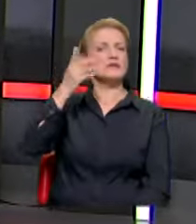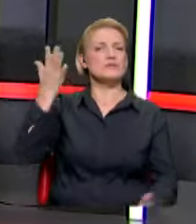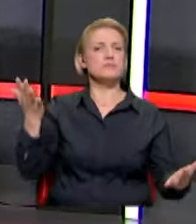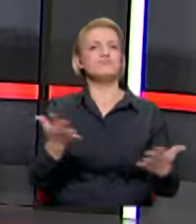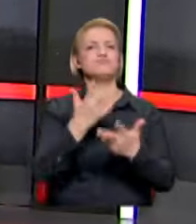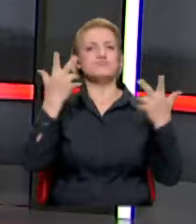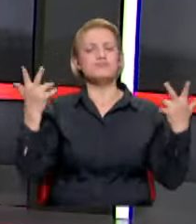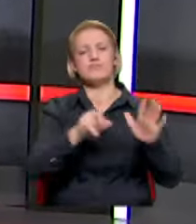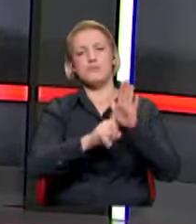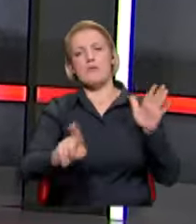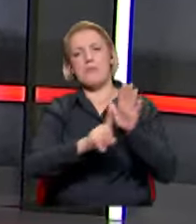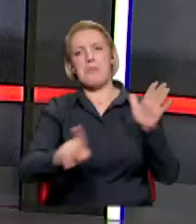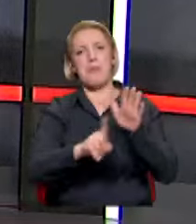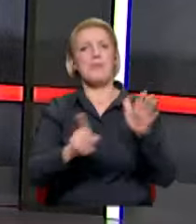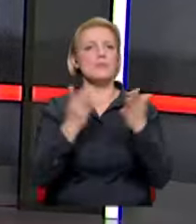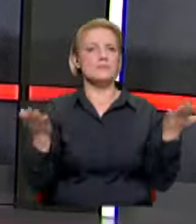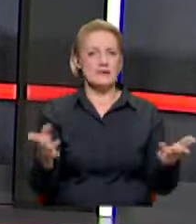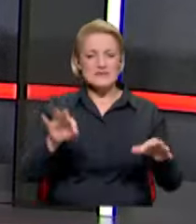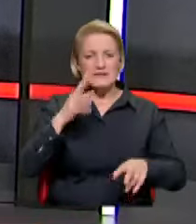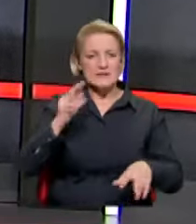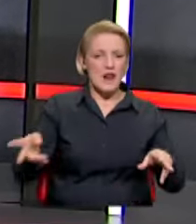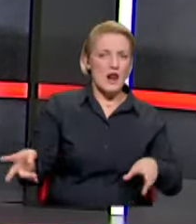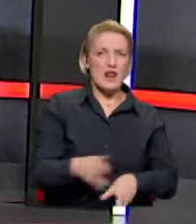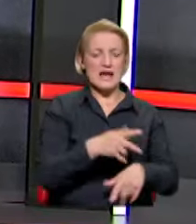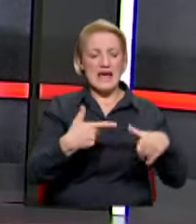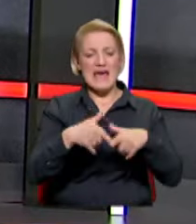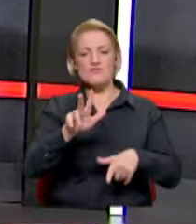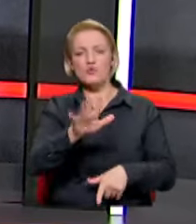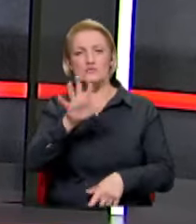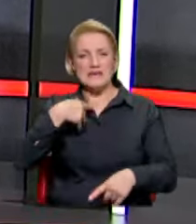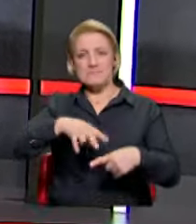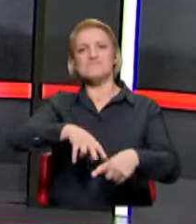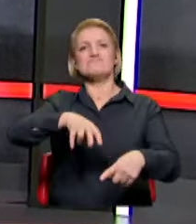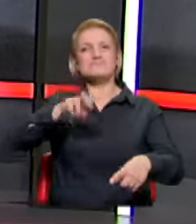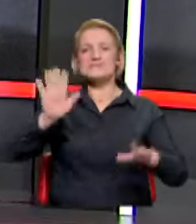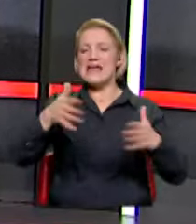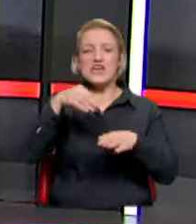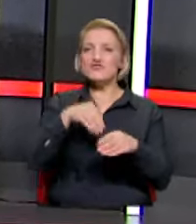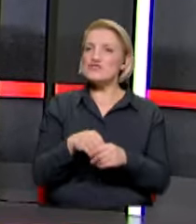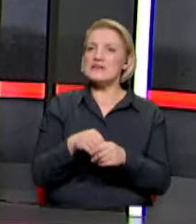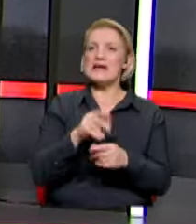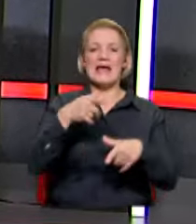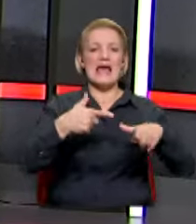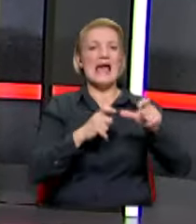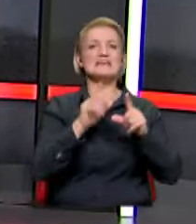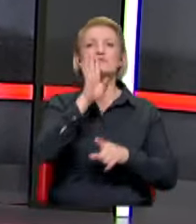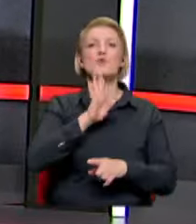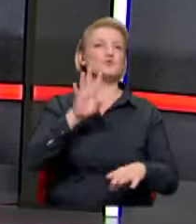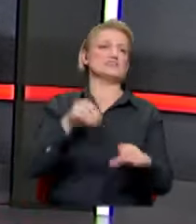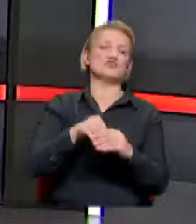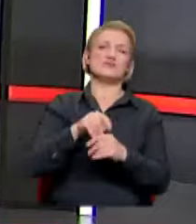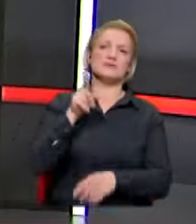cayır bombardıman yapıyorlar katliam yapıyorlar F35 çıktığımızda Biz ne uğruna çıktık 400 hikayesi